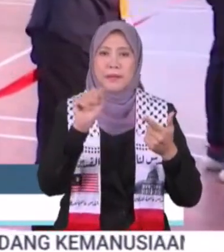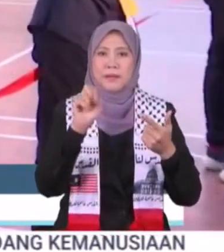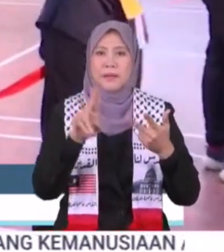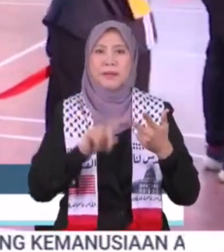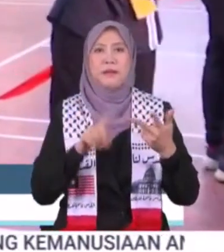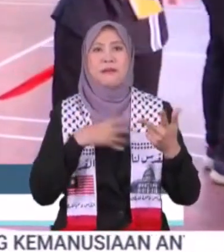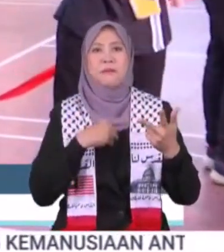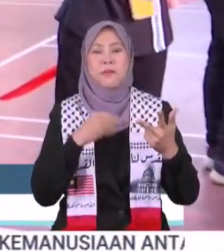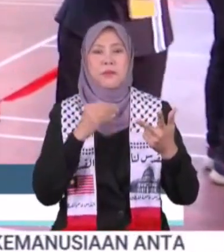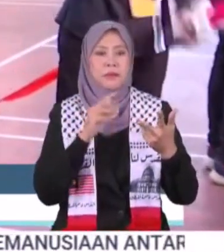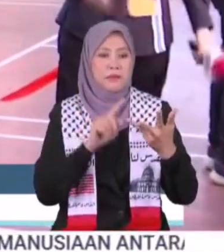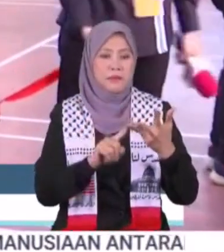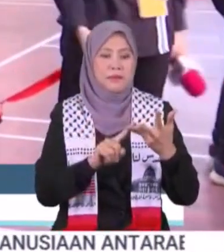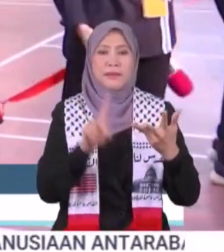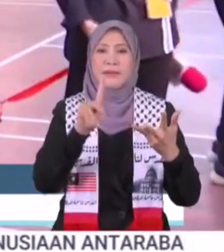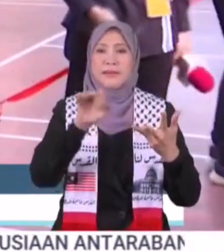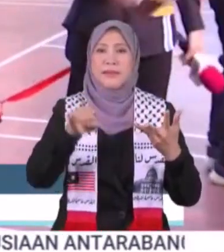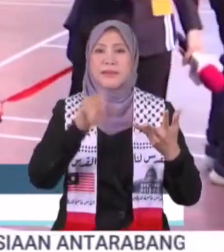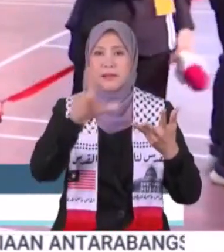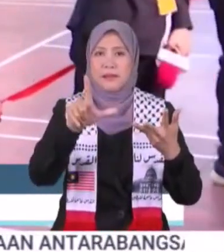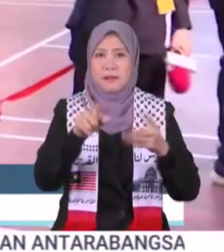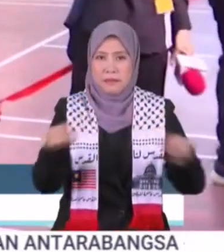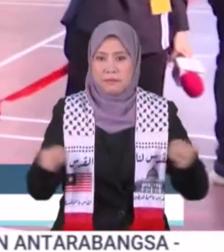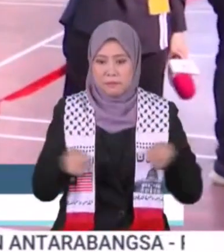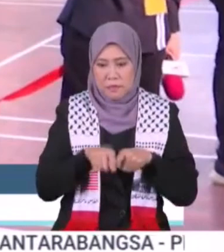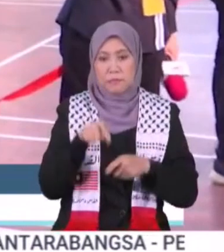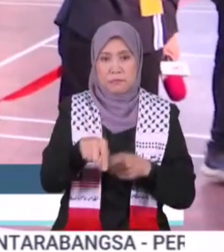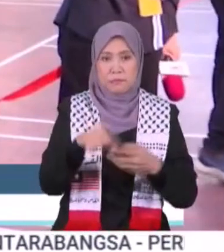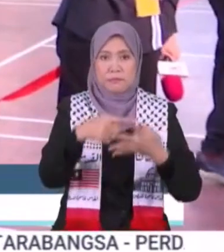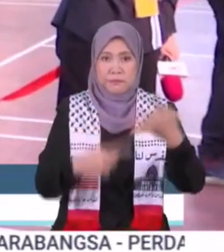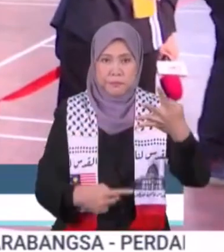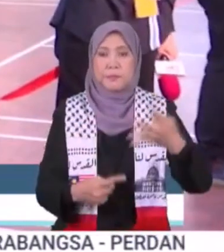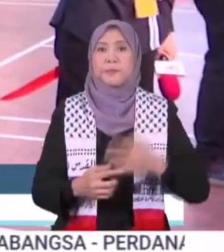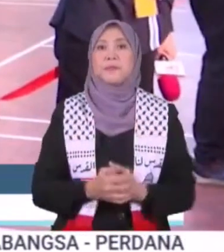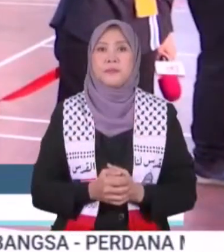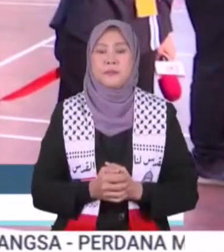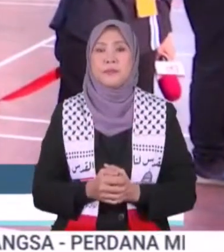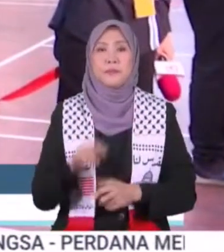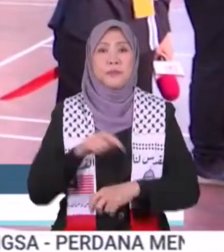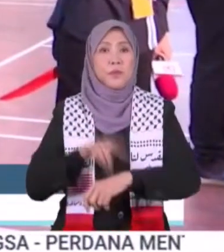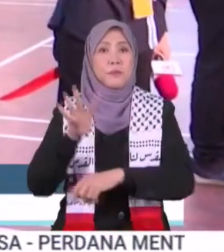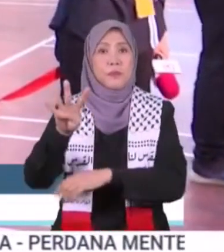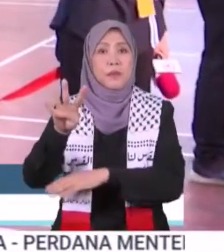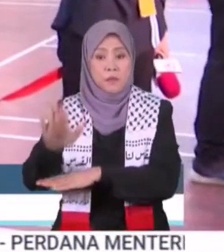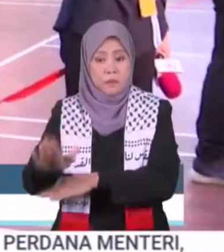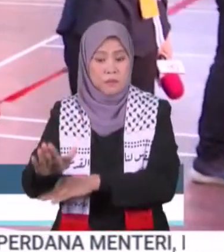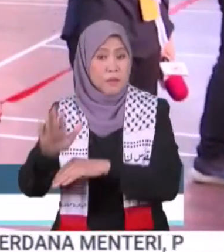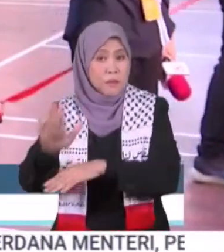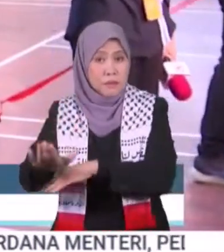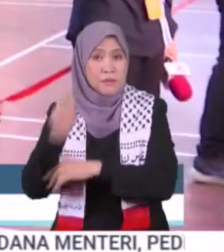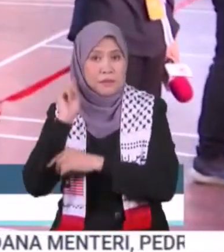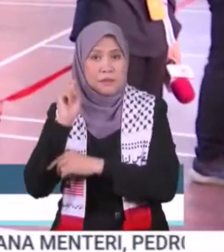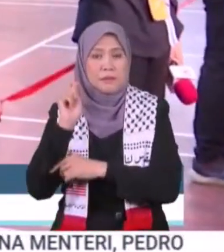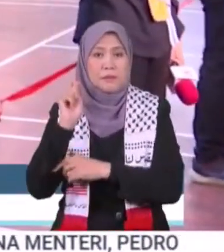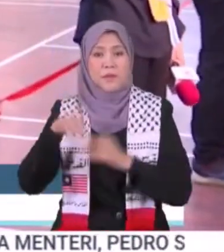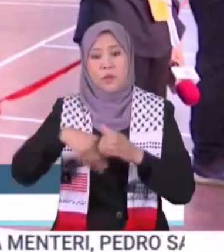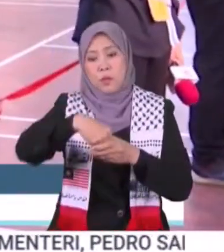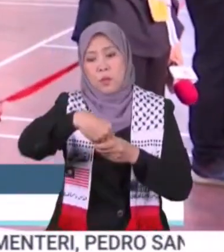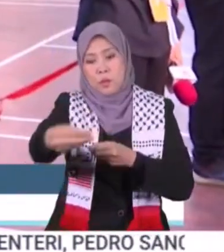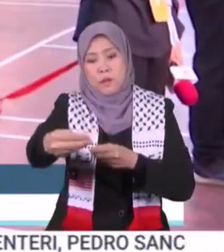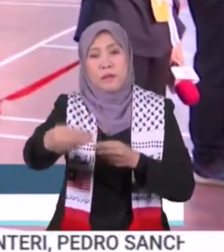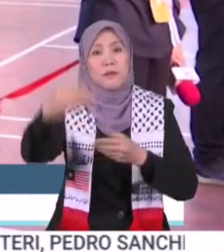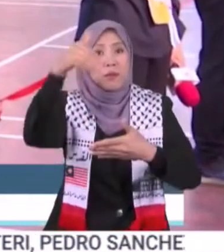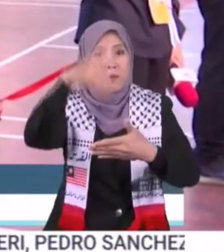serta kijal. Setakat pukul 4 petang tadi, SPR memaklumkan peratusan keluar mengundi adalah